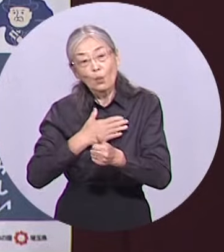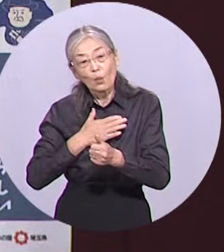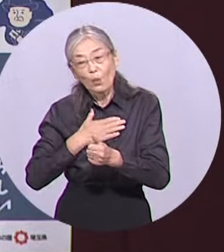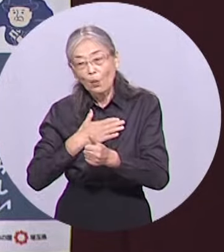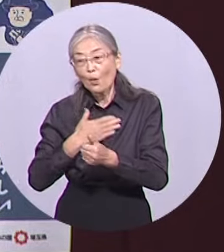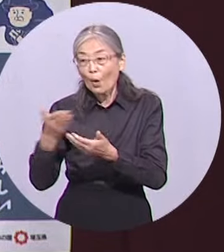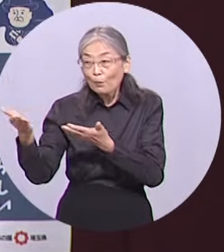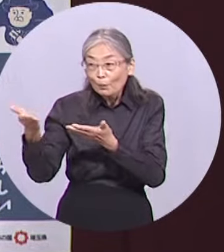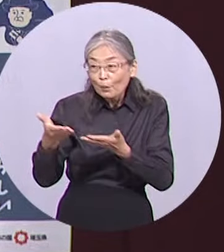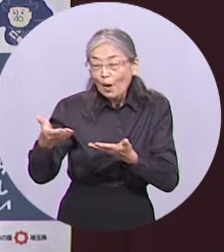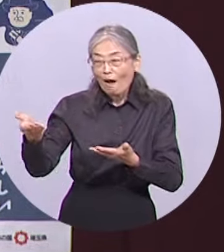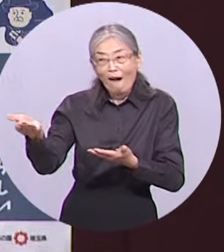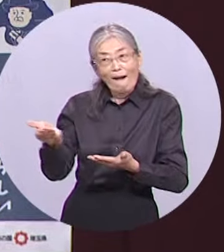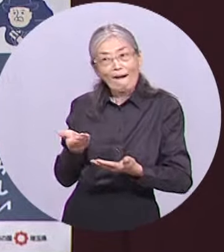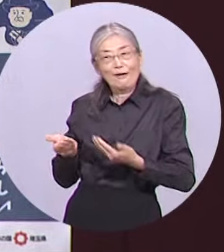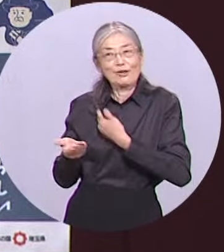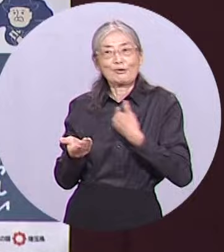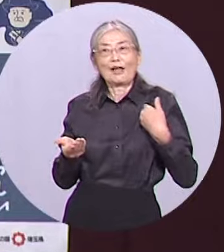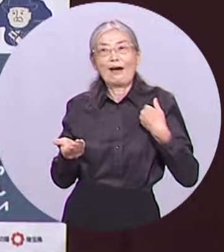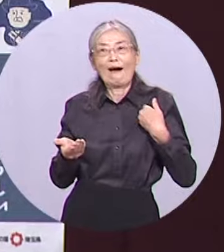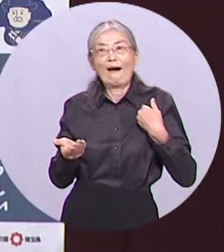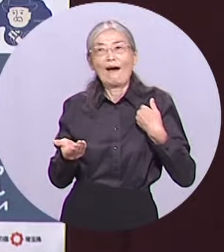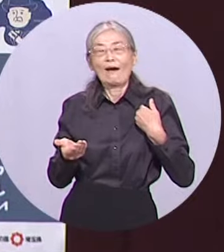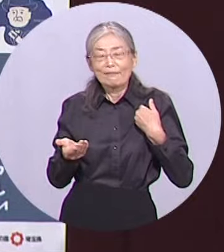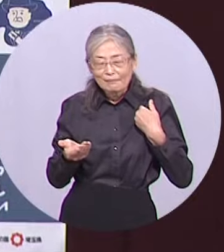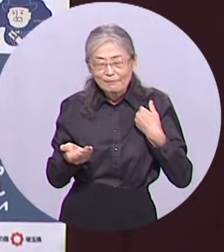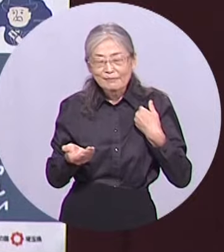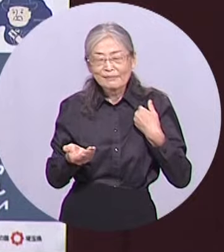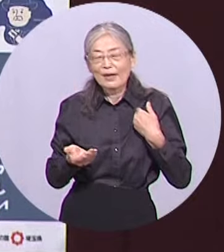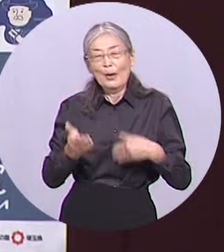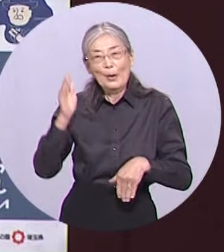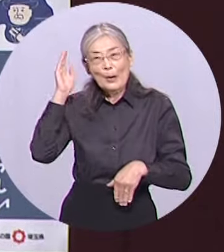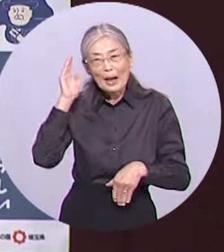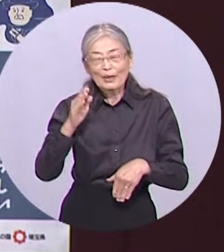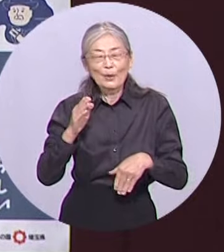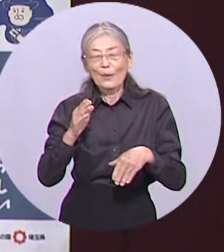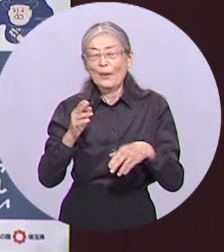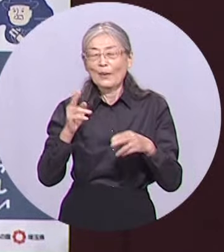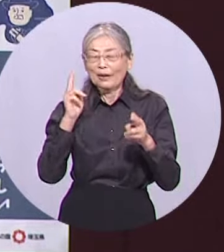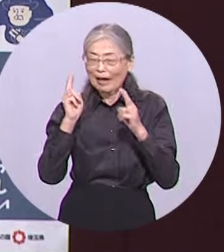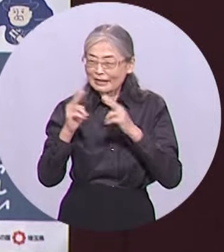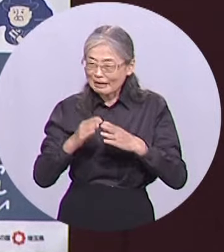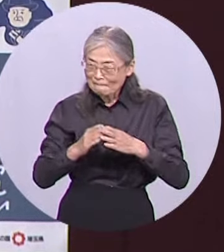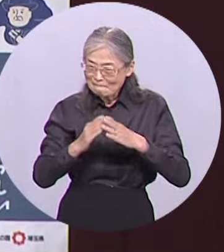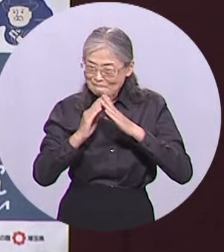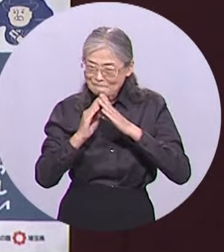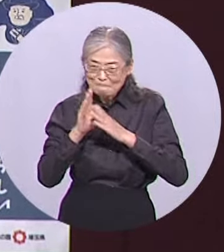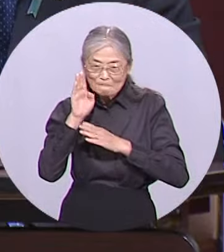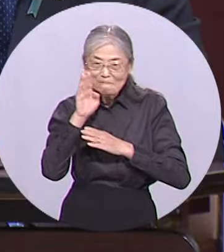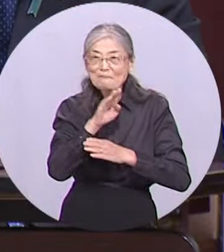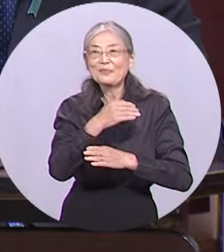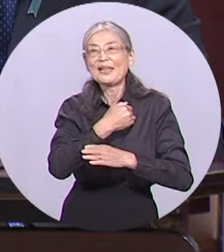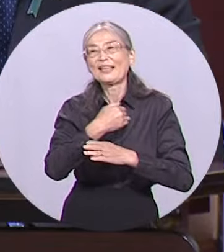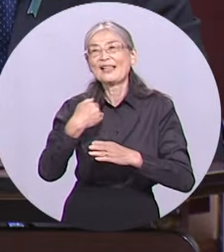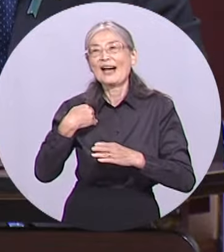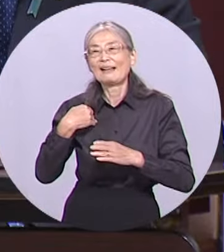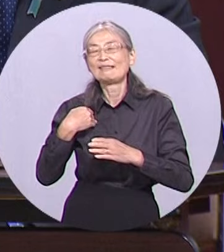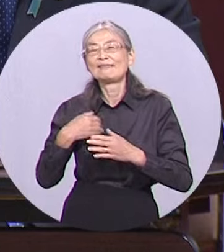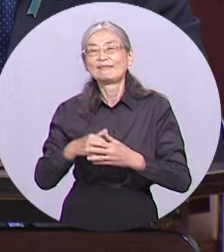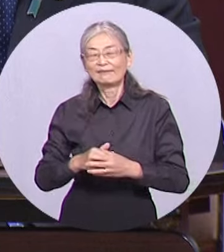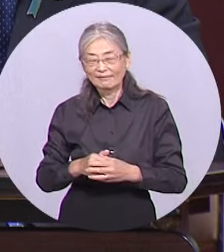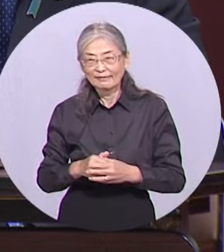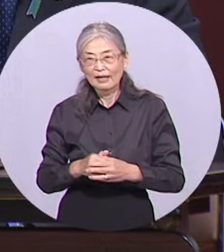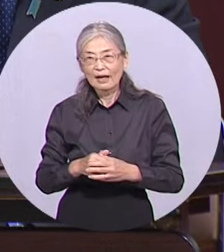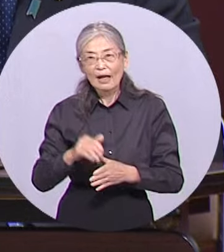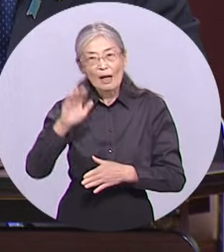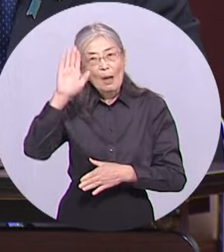しいただけたということで、なんとかその創業の軌道に乗せることができたということがございます。